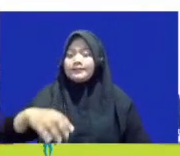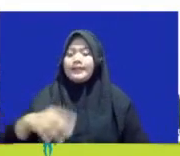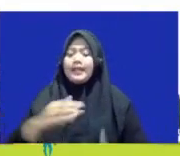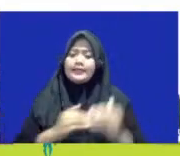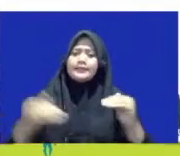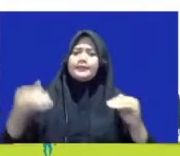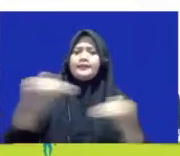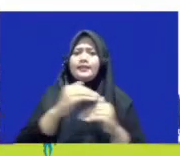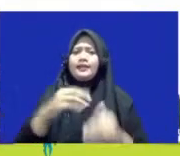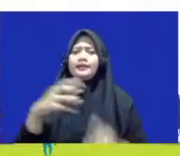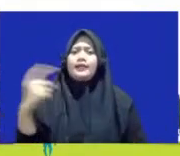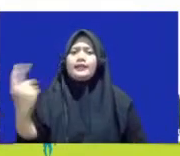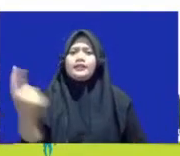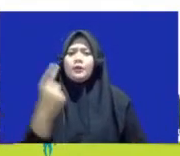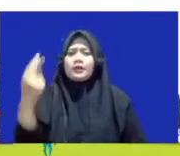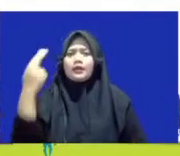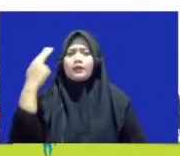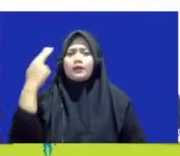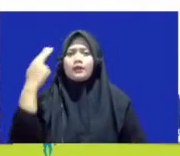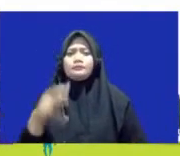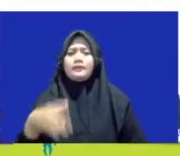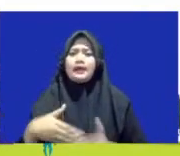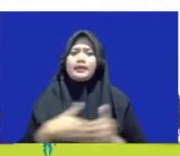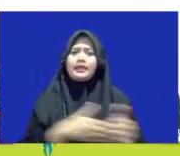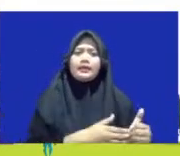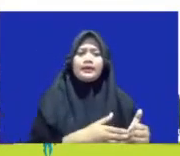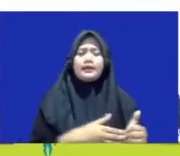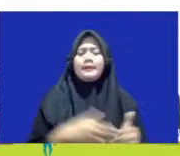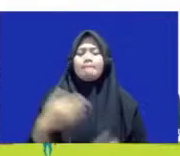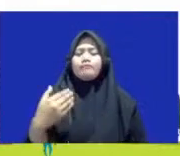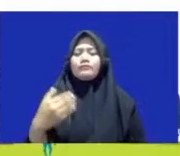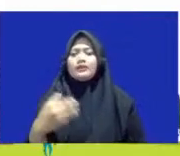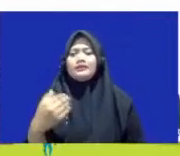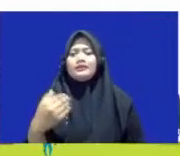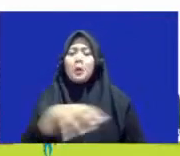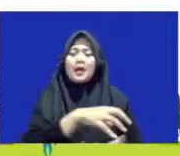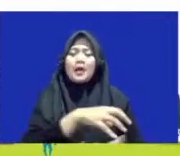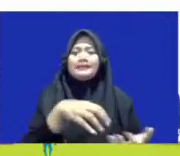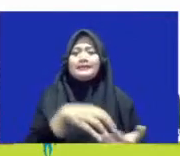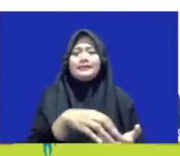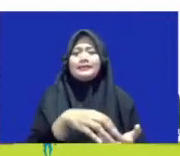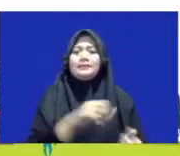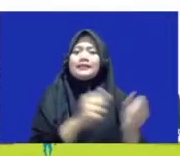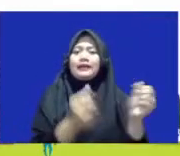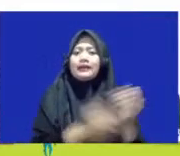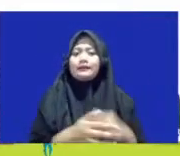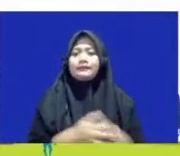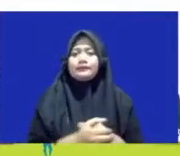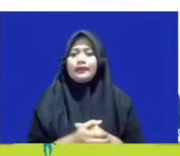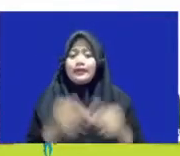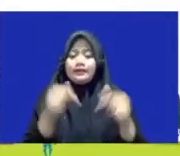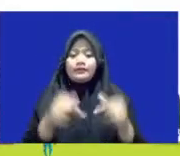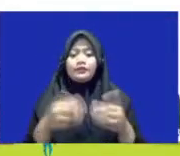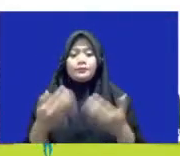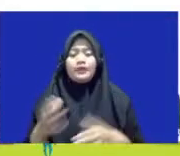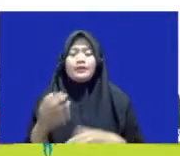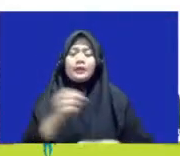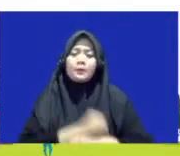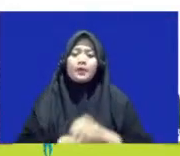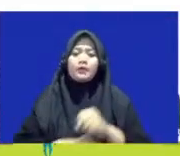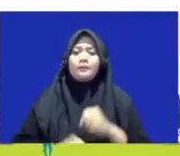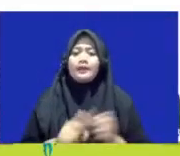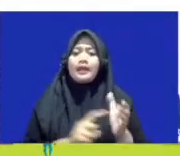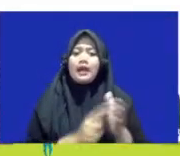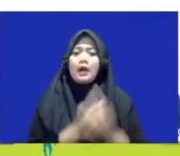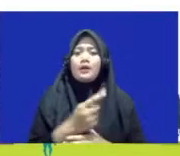mengarahkan kekuatan ke lokasi terjadi bencana. Namun setidaknya sudah dilakukan upaya-upaya awal oleh Tagana